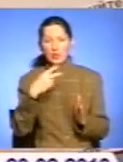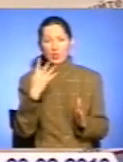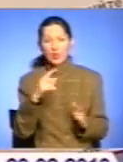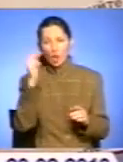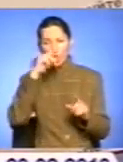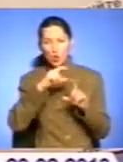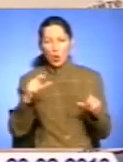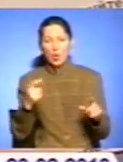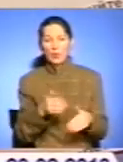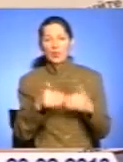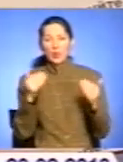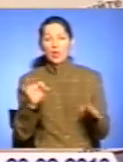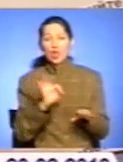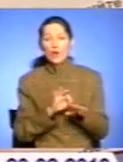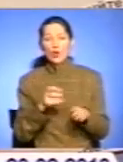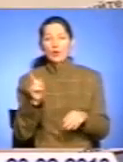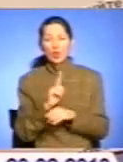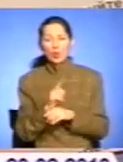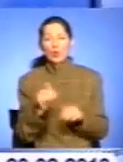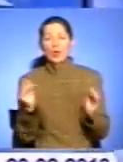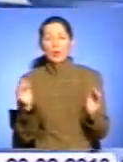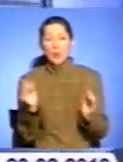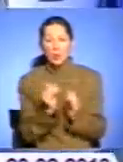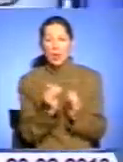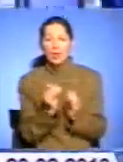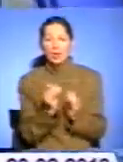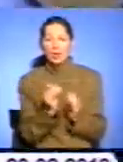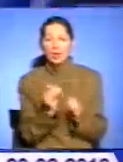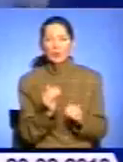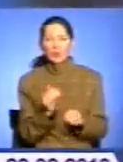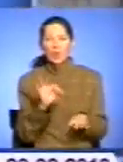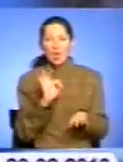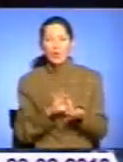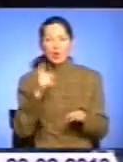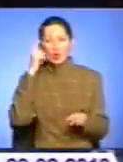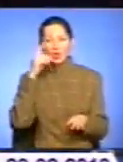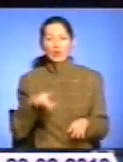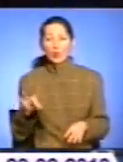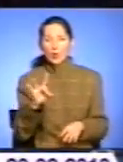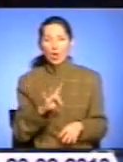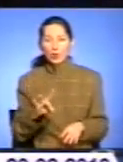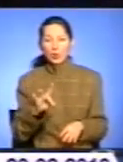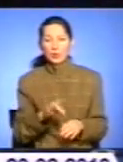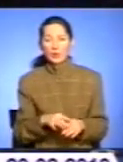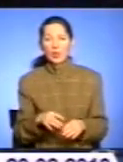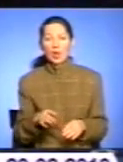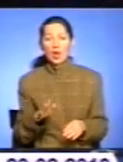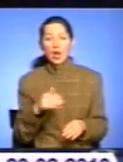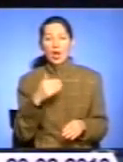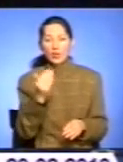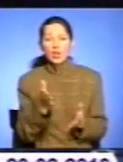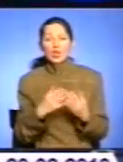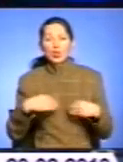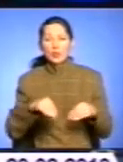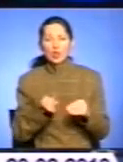хворих у Тернополі, найменше у Чортківському районі. Вони згуртувалися,